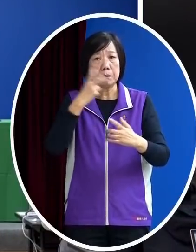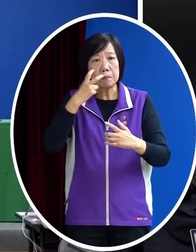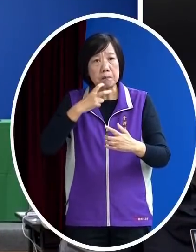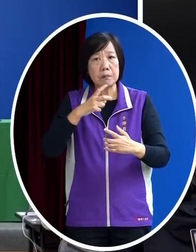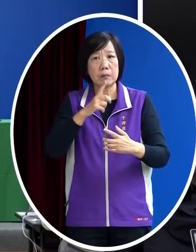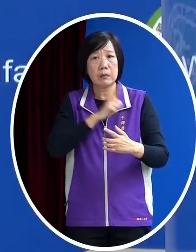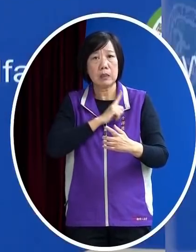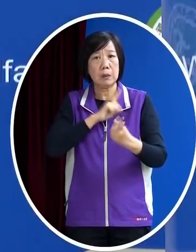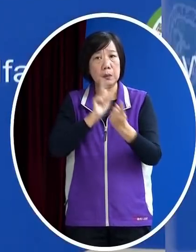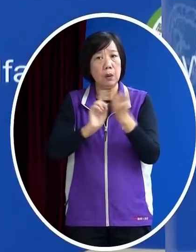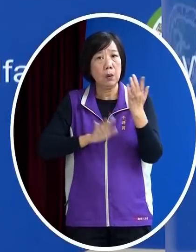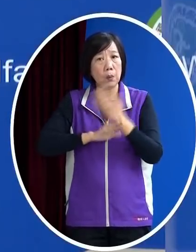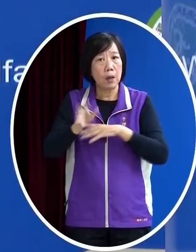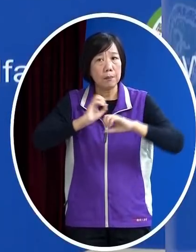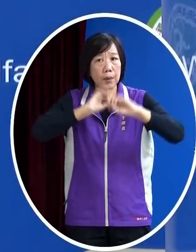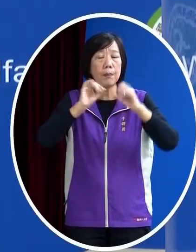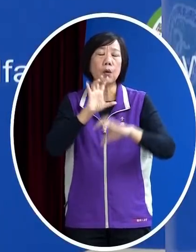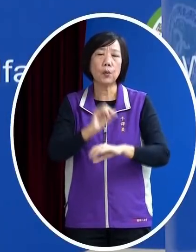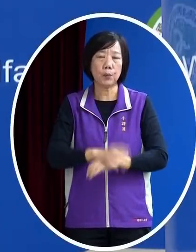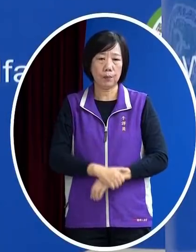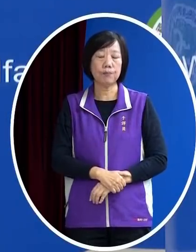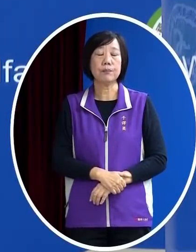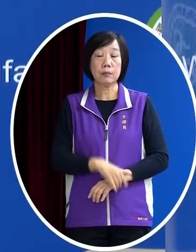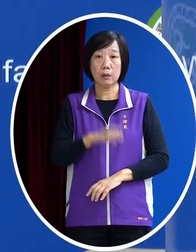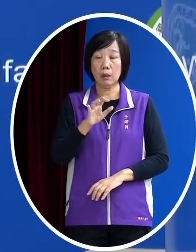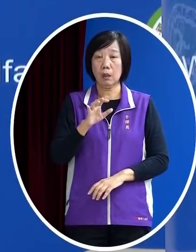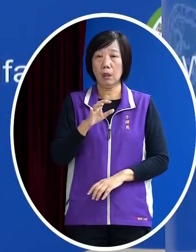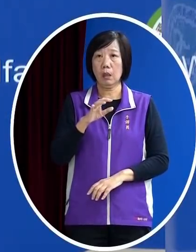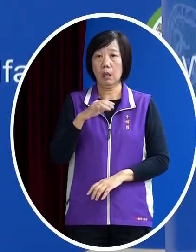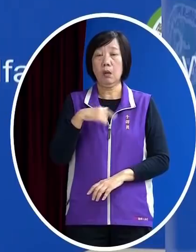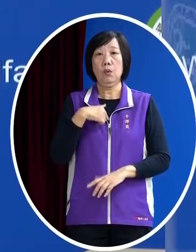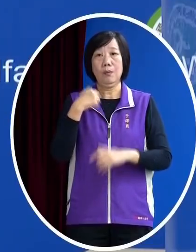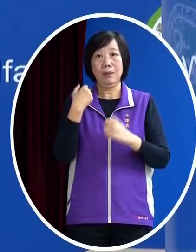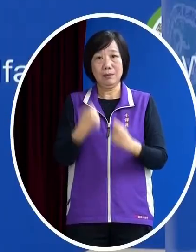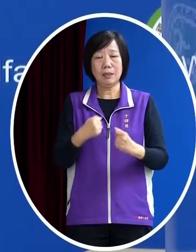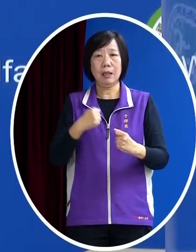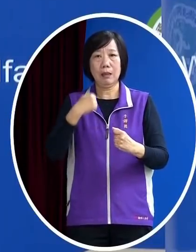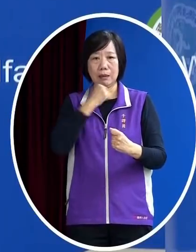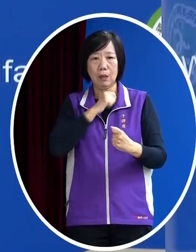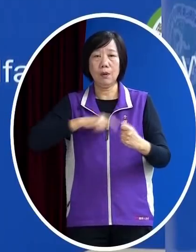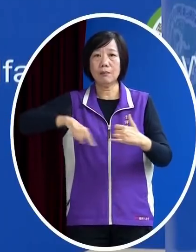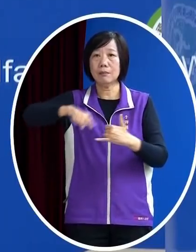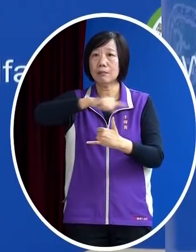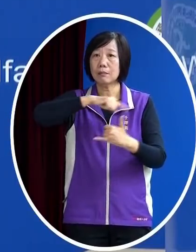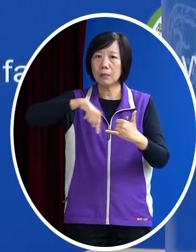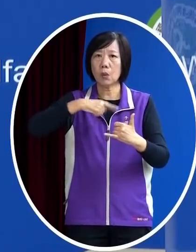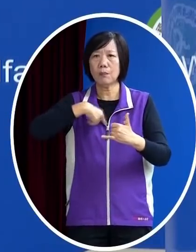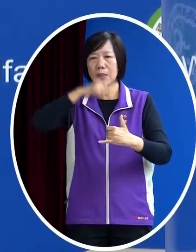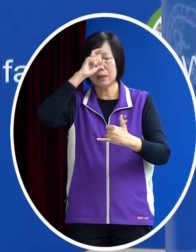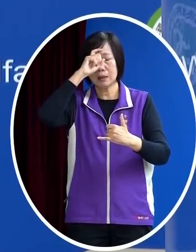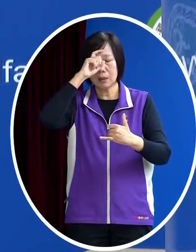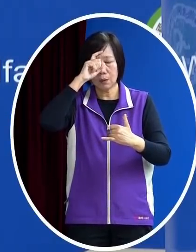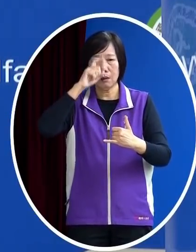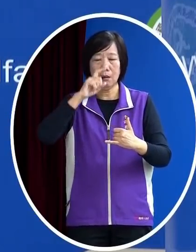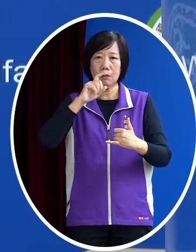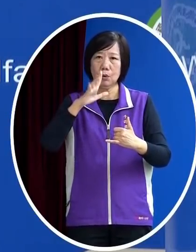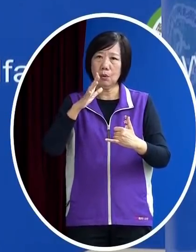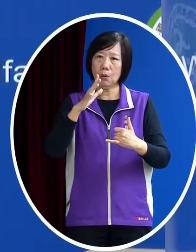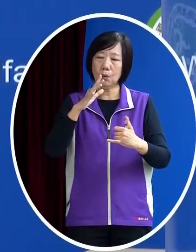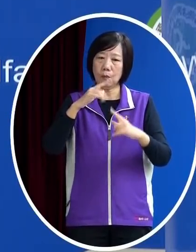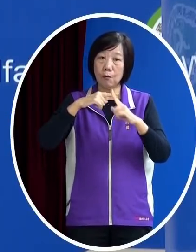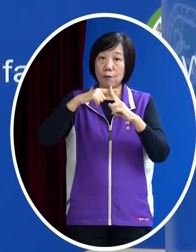导？ 有，像这个我们当然也讲，就是说在秋冬里面我们也希望说这个规模跟拥挤的程